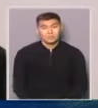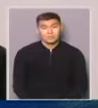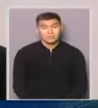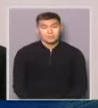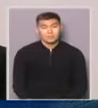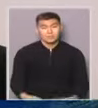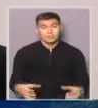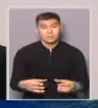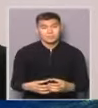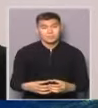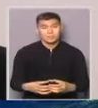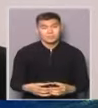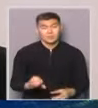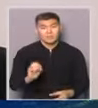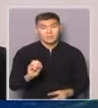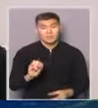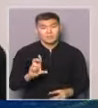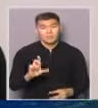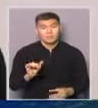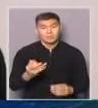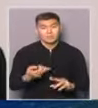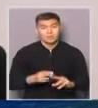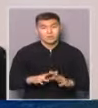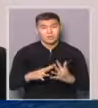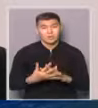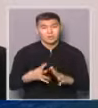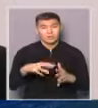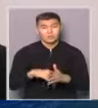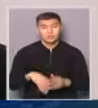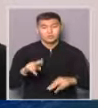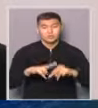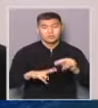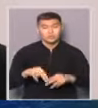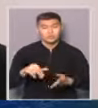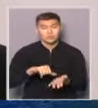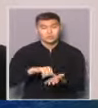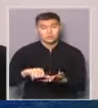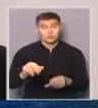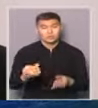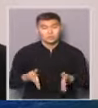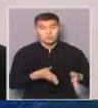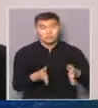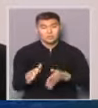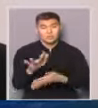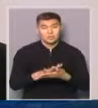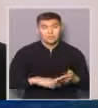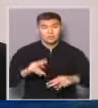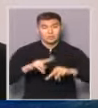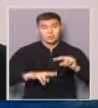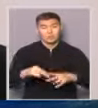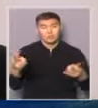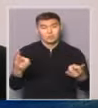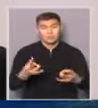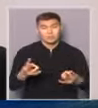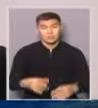ауылдық округі, мына Еңбекші ауылдық округінде ауыл ішілік жолдарды жалғастырса